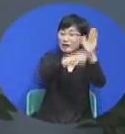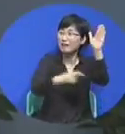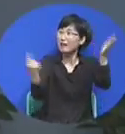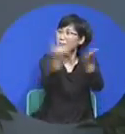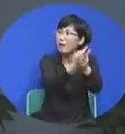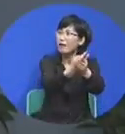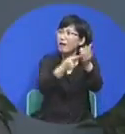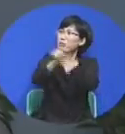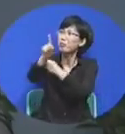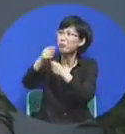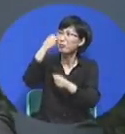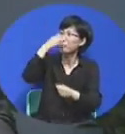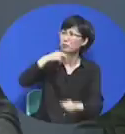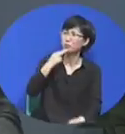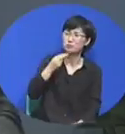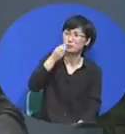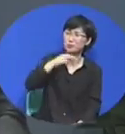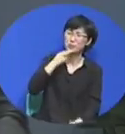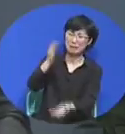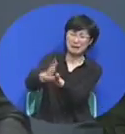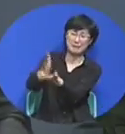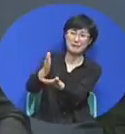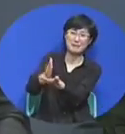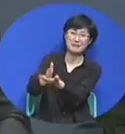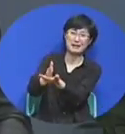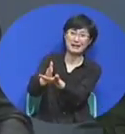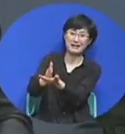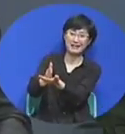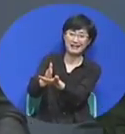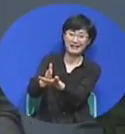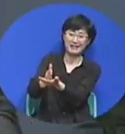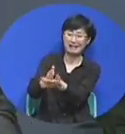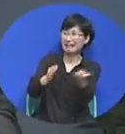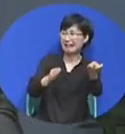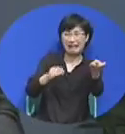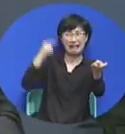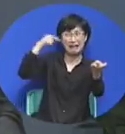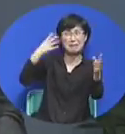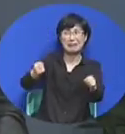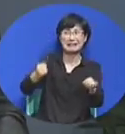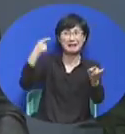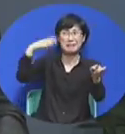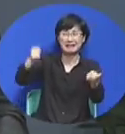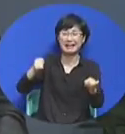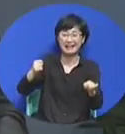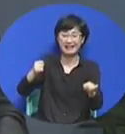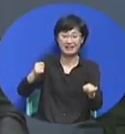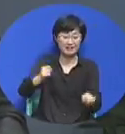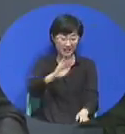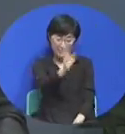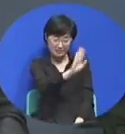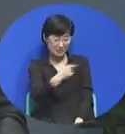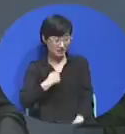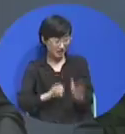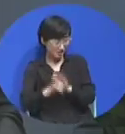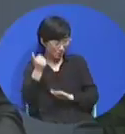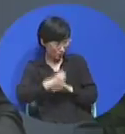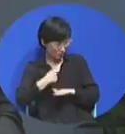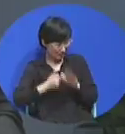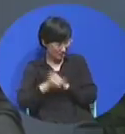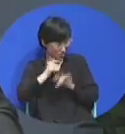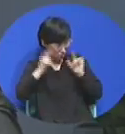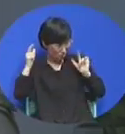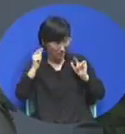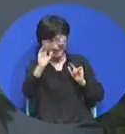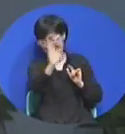is it you want to crawl back into this denomination? You've already succeeded so much." 그래 미친 놈들한테 그 대답 안 했고 내가 성공했 한 겁니까? 이래 물었어요. And so